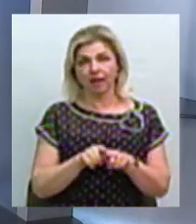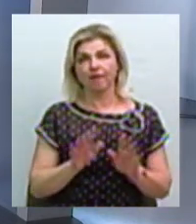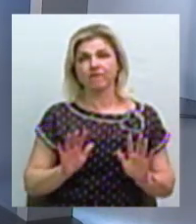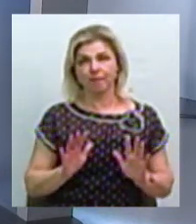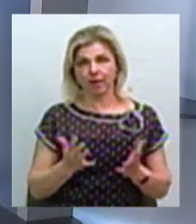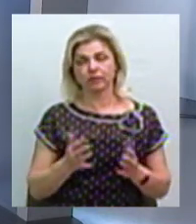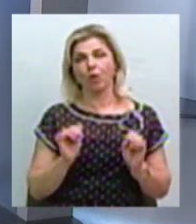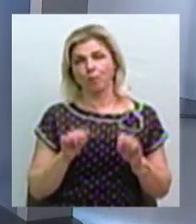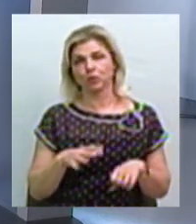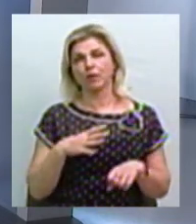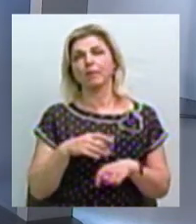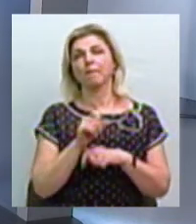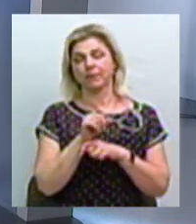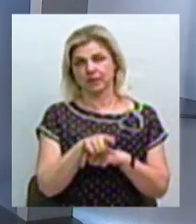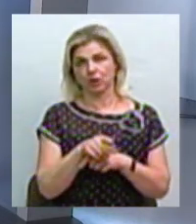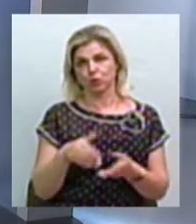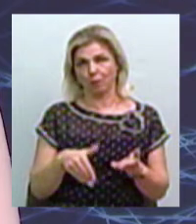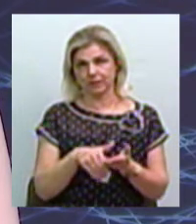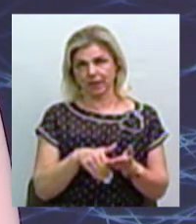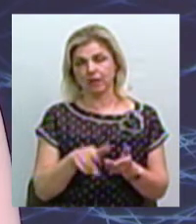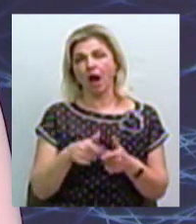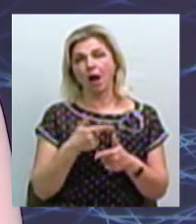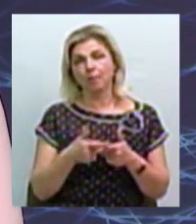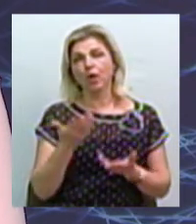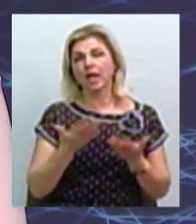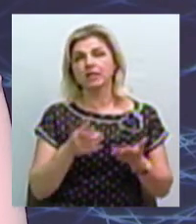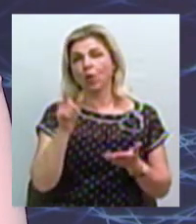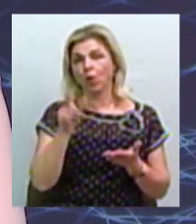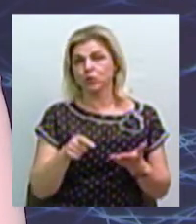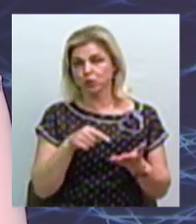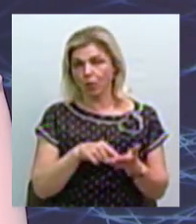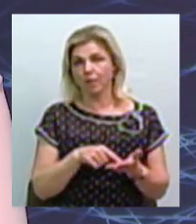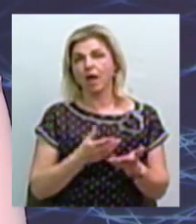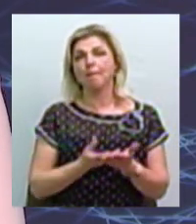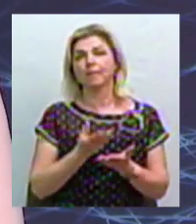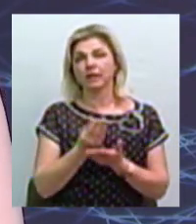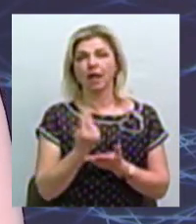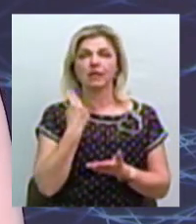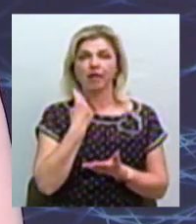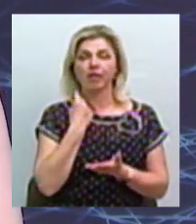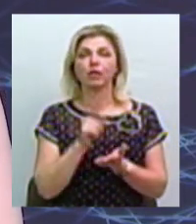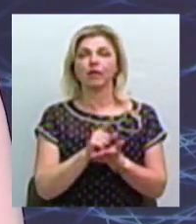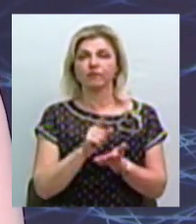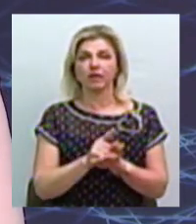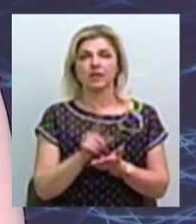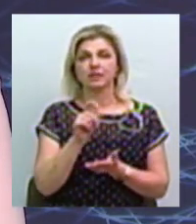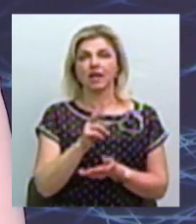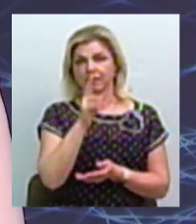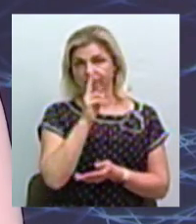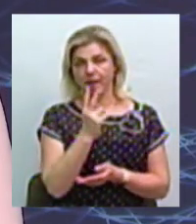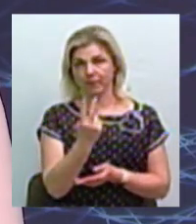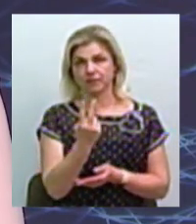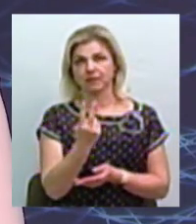випадках може бути призначено субсидію. Або якщо ця особа сплатить єдиний соціальний внесок за 2